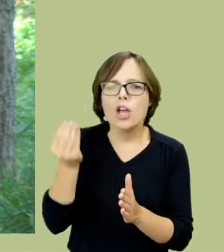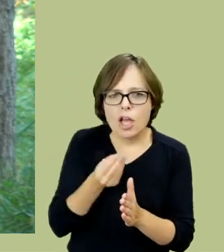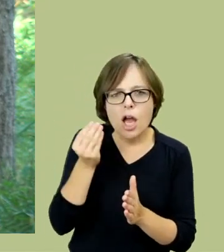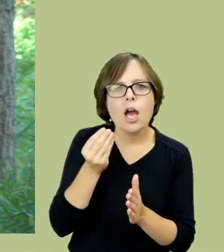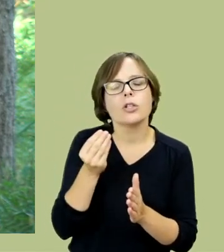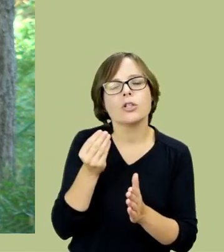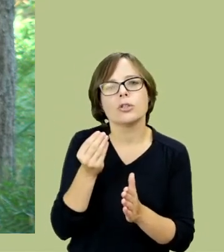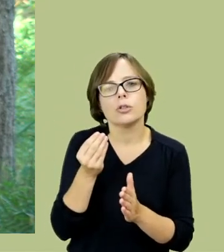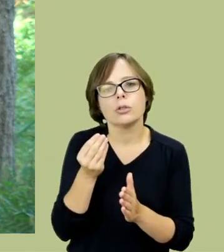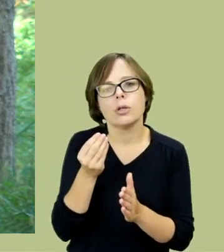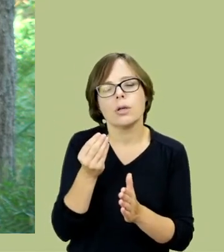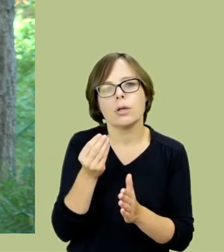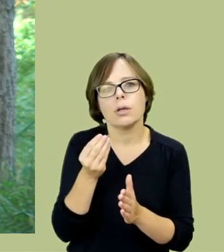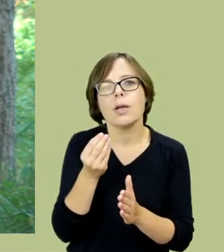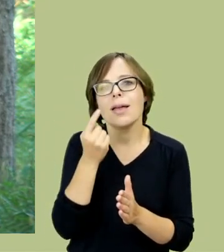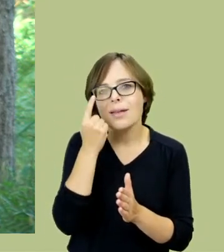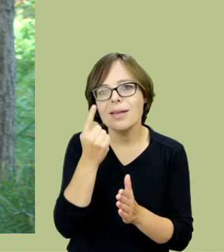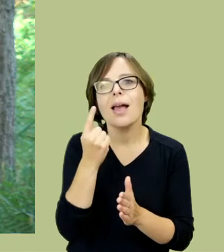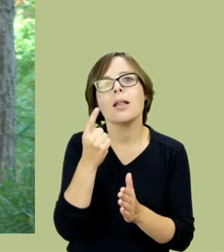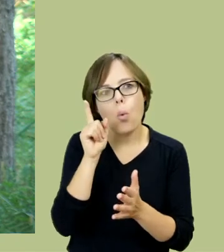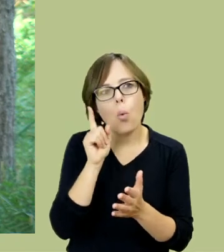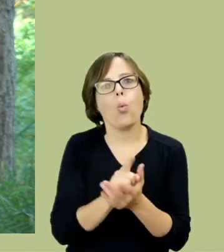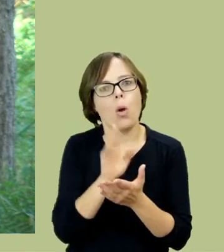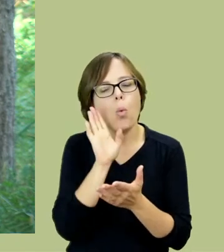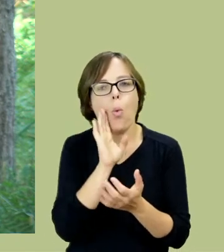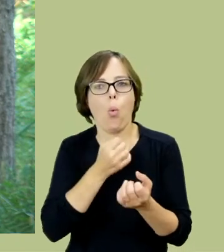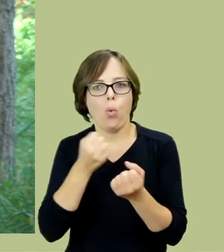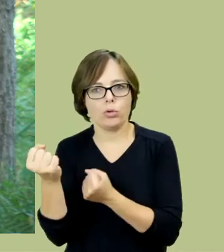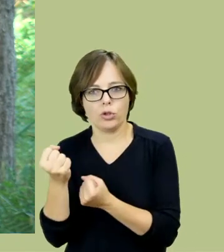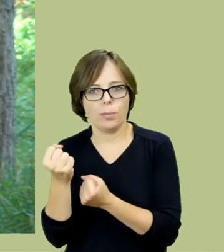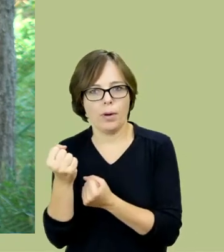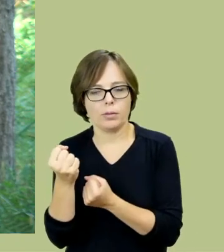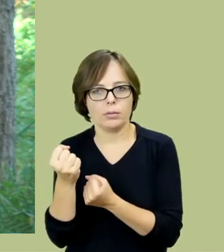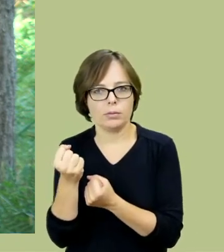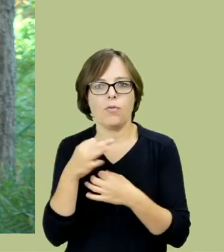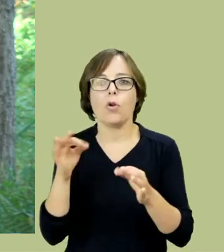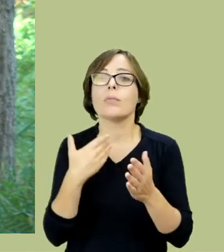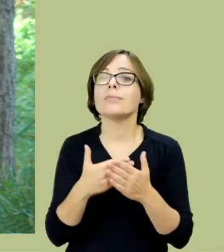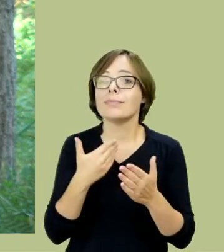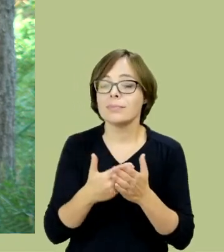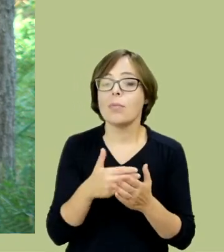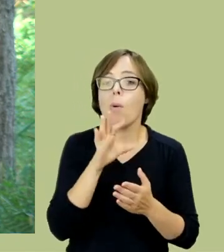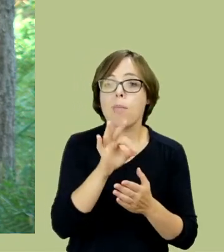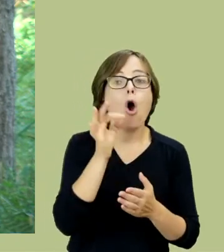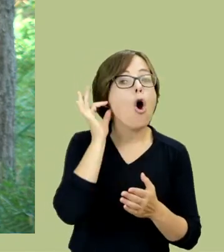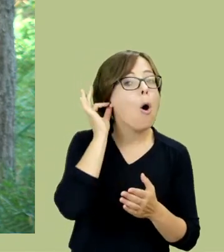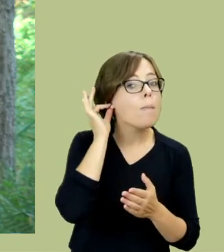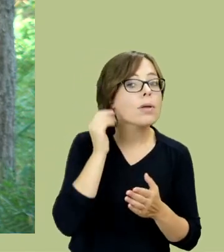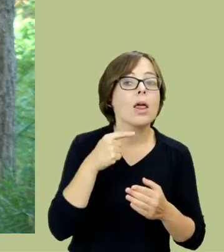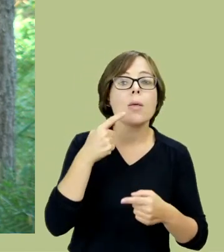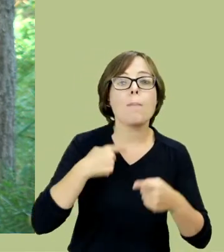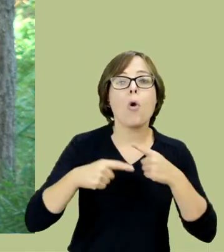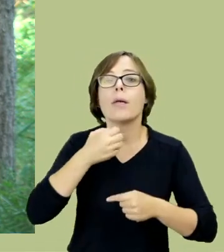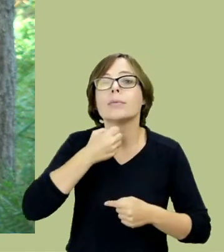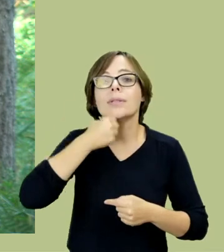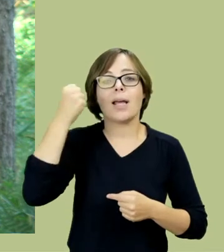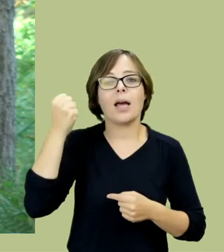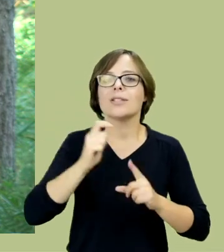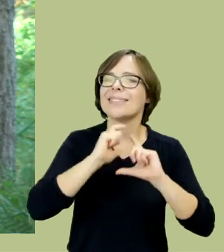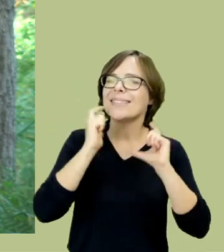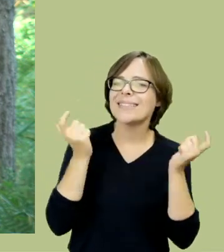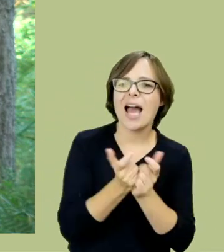jeden szalenie istotny sposób. Mianowicie dzięki temu, że kobiety starszego pokolenia przez całe